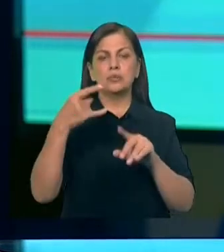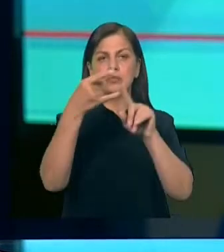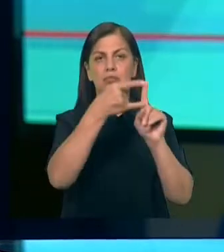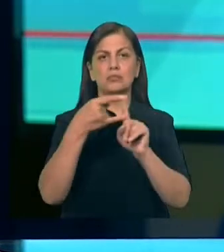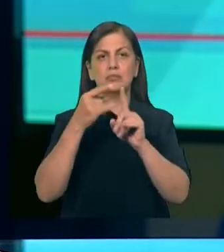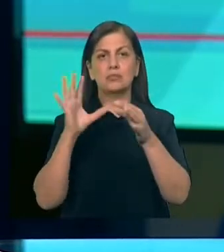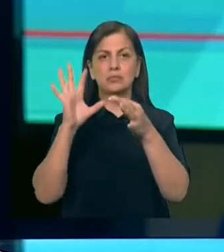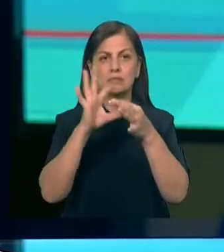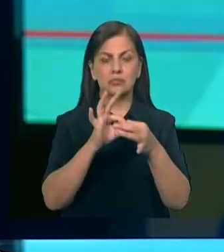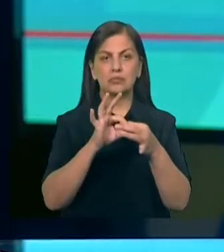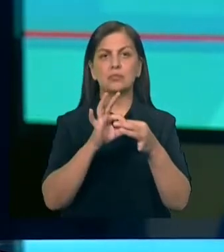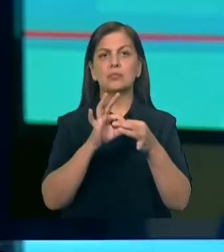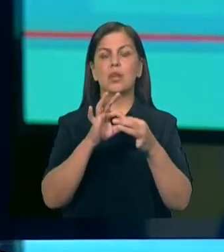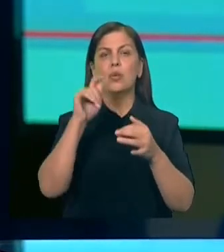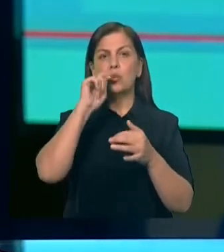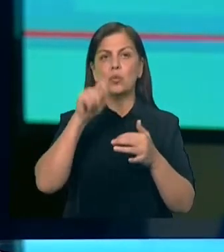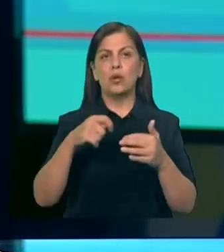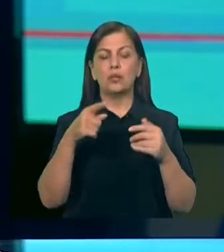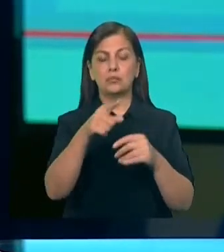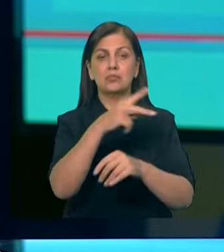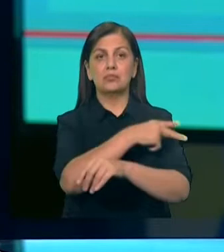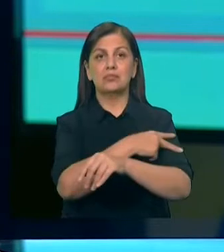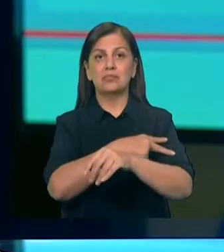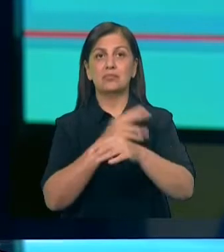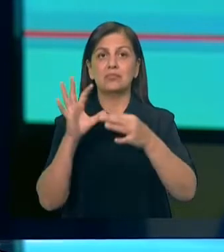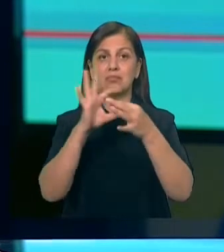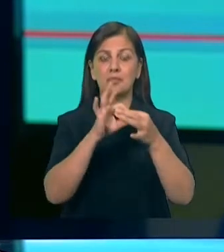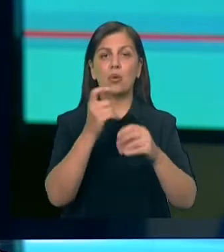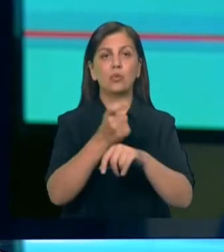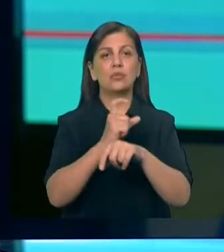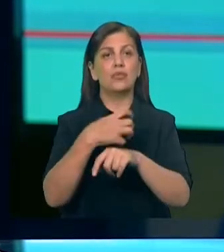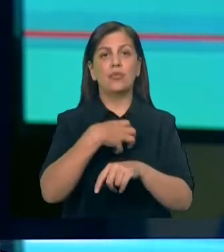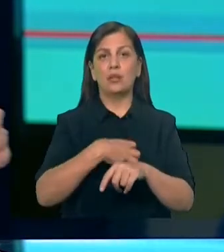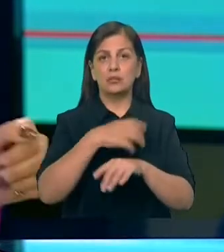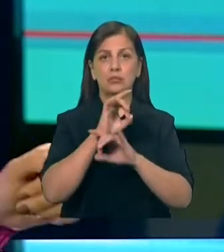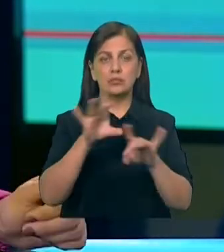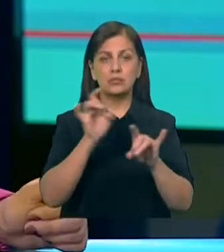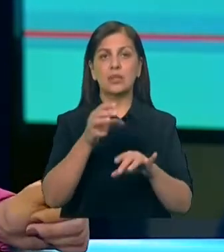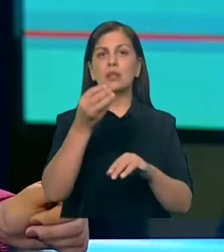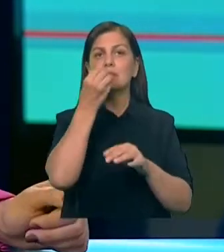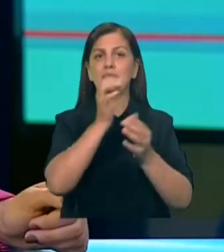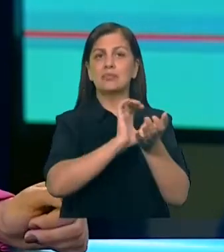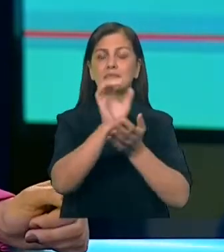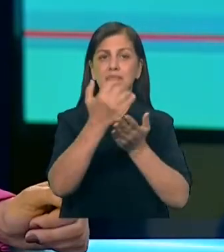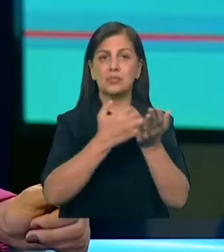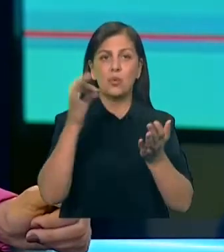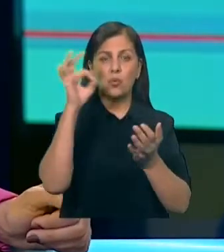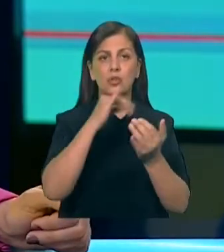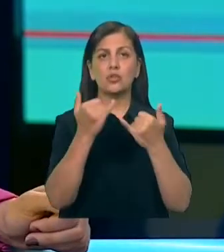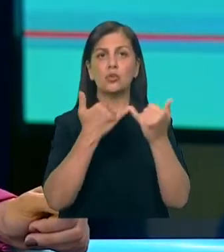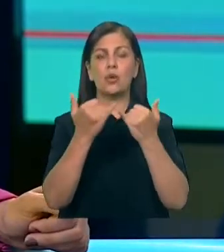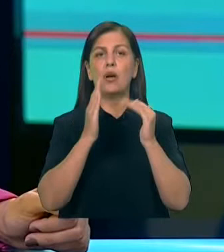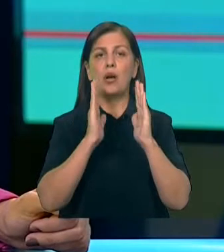Vladimir Zelenski isə ölkəsinin bu ittifaqı özüflüyünü vacib hesab edib. Bildirib ki, ərzaq ixracı üçün yaşıl